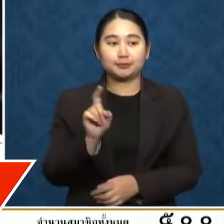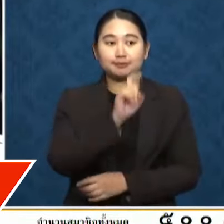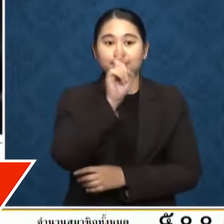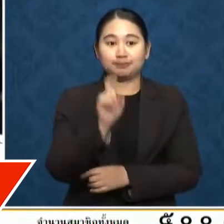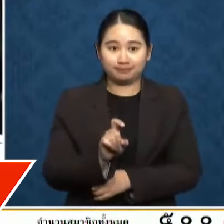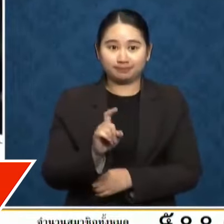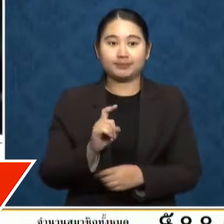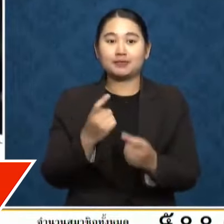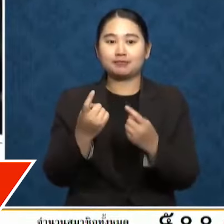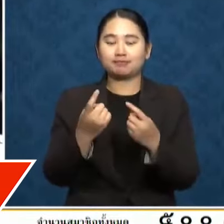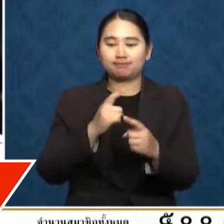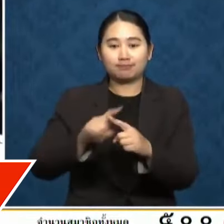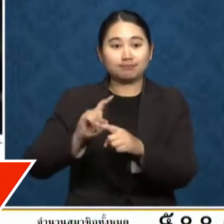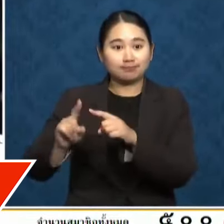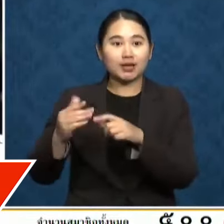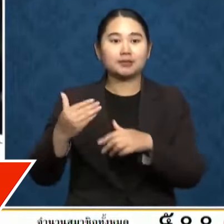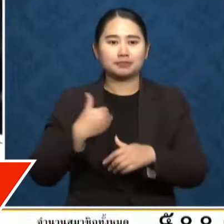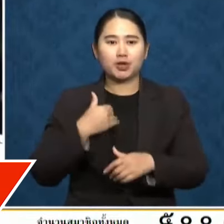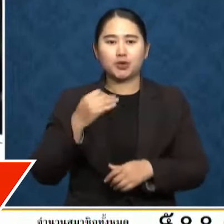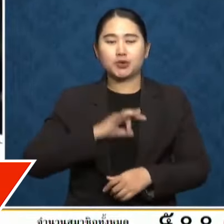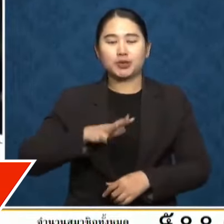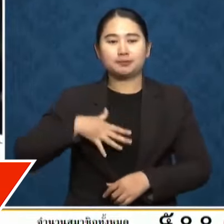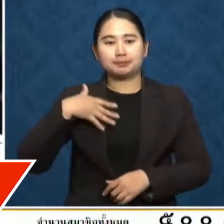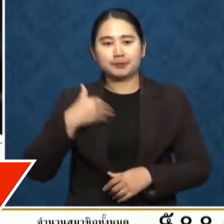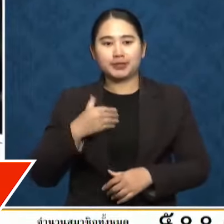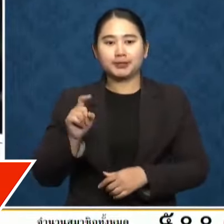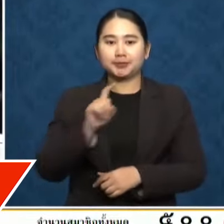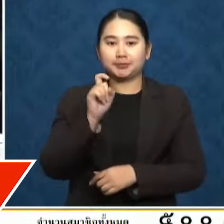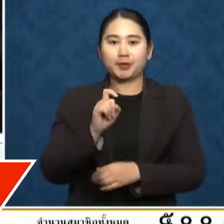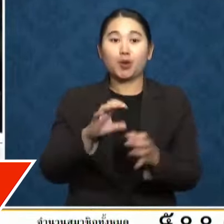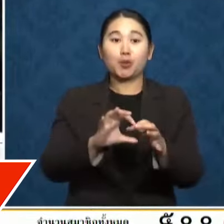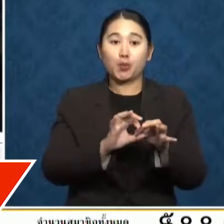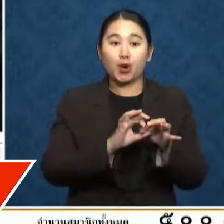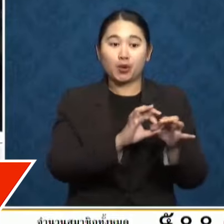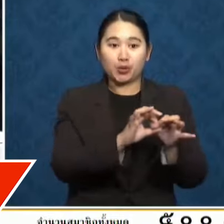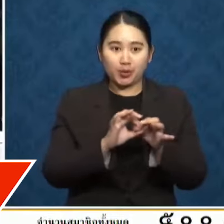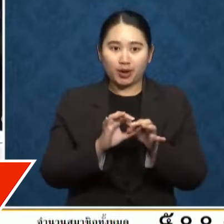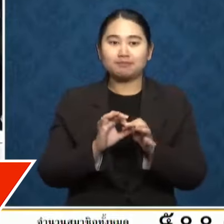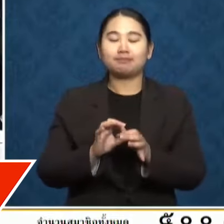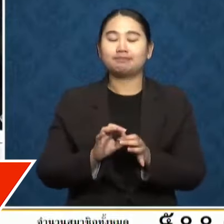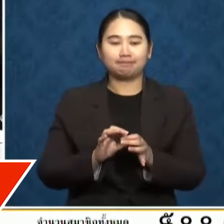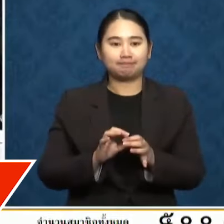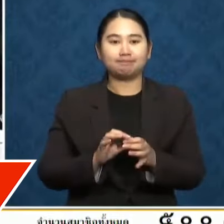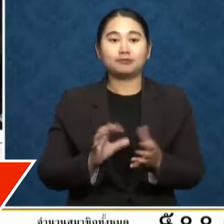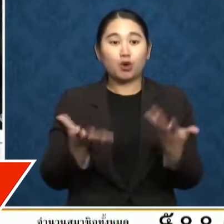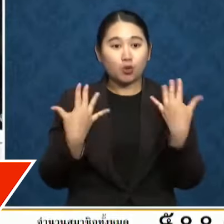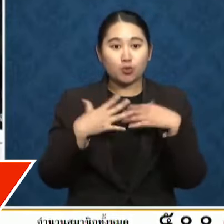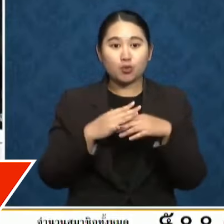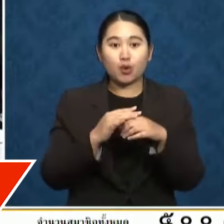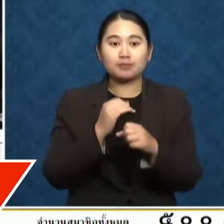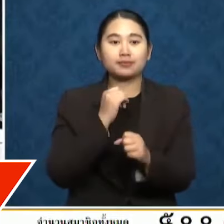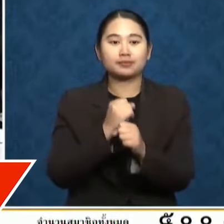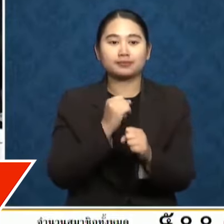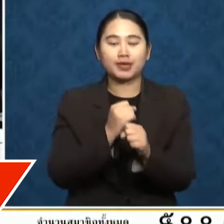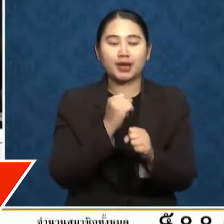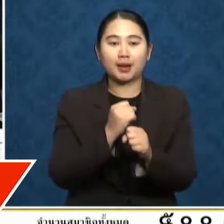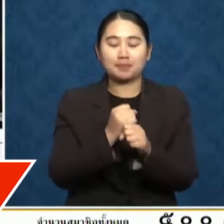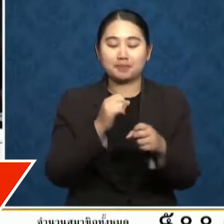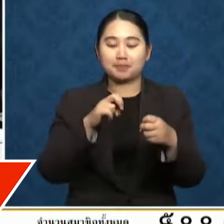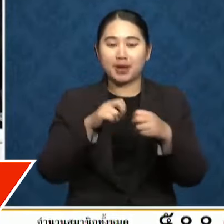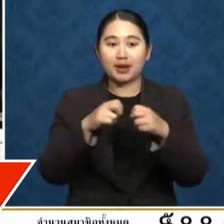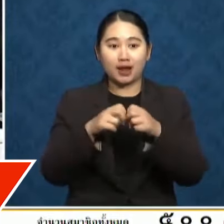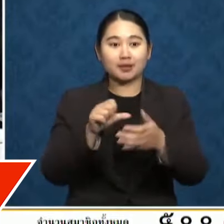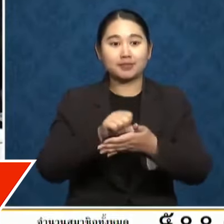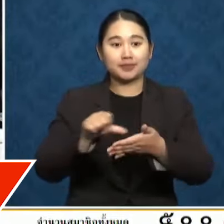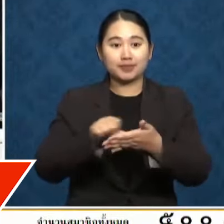สัยในบ้างเรื่องข้อกระงงมใจใบ้างเรื่องเรามาร่วมกัน่แดงข้อสงสัยหรอปรับแ้ใ